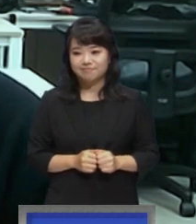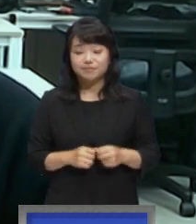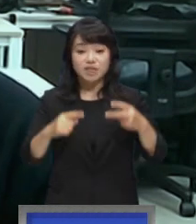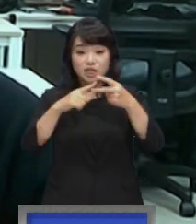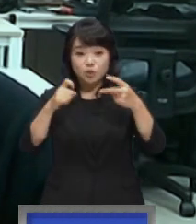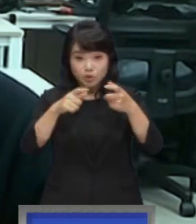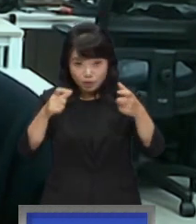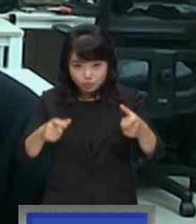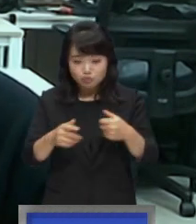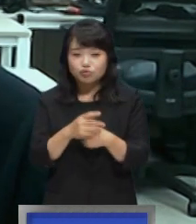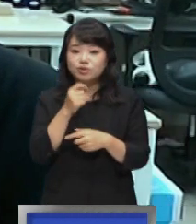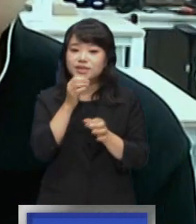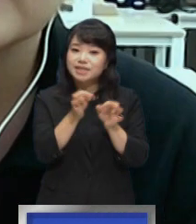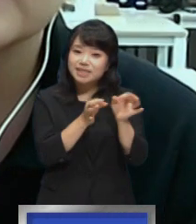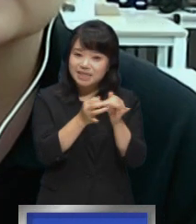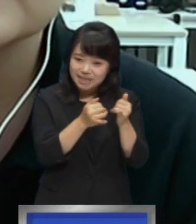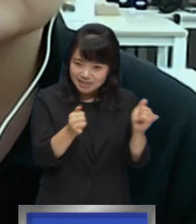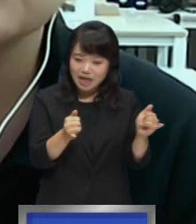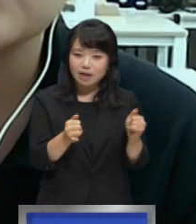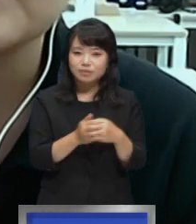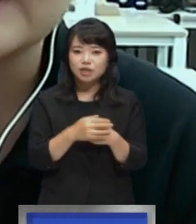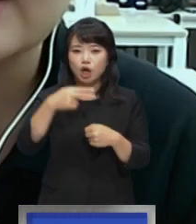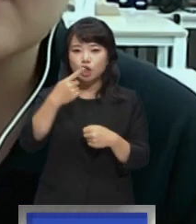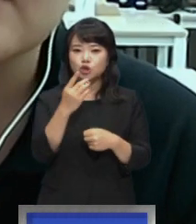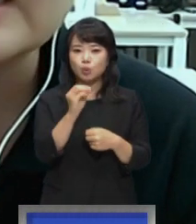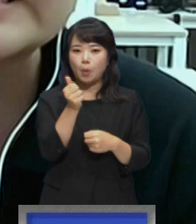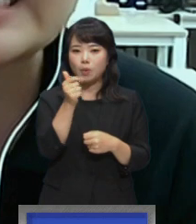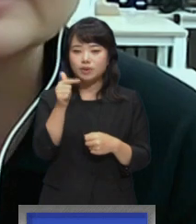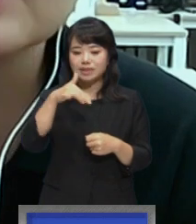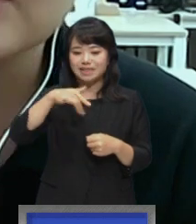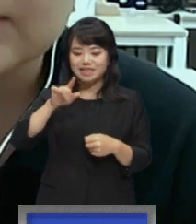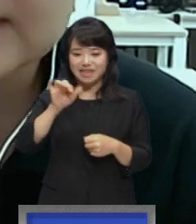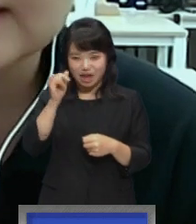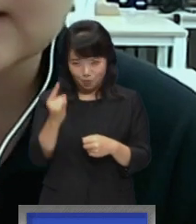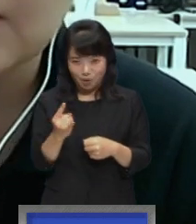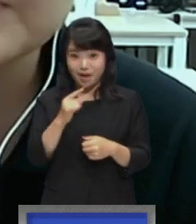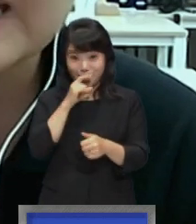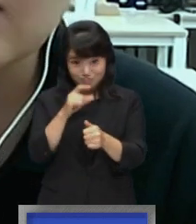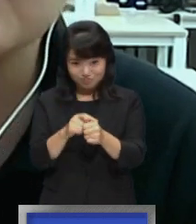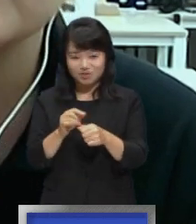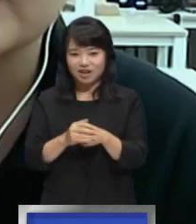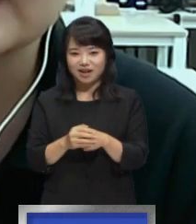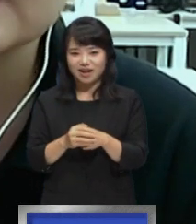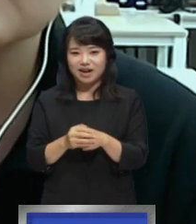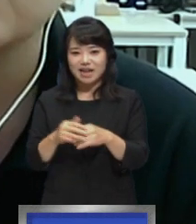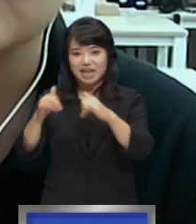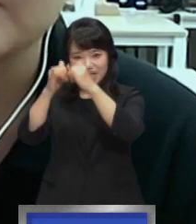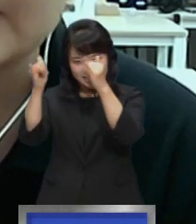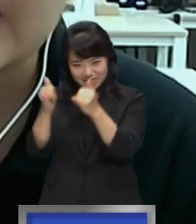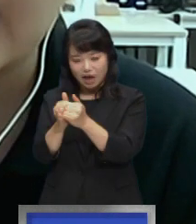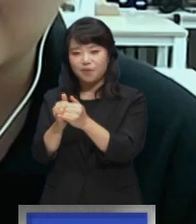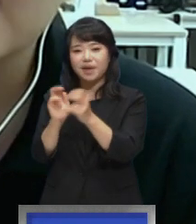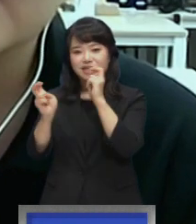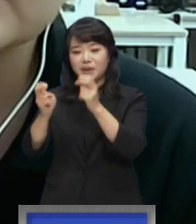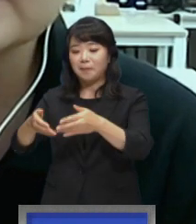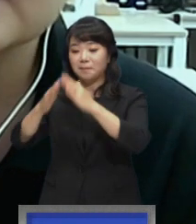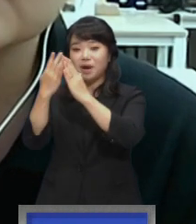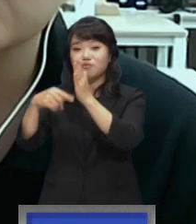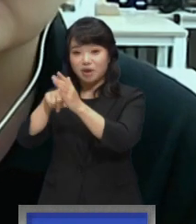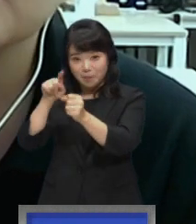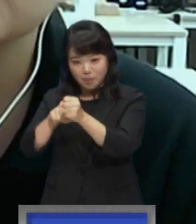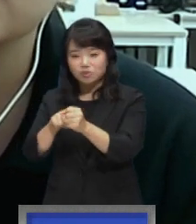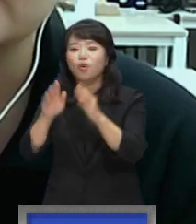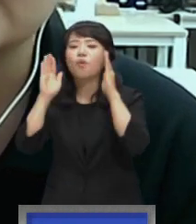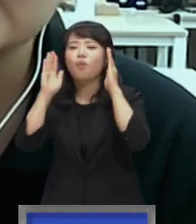동대문구 소상공인들이 참여하는 동창회라는 학습 모임인데요. 사회적 경제 기업 창업을 위한 학습 모임입니다.